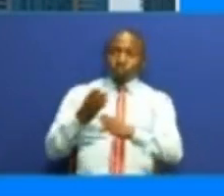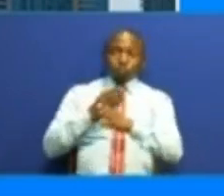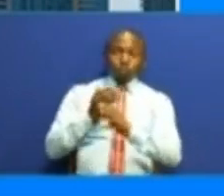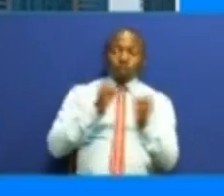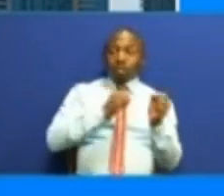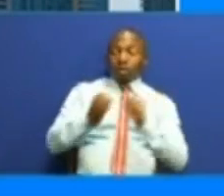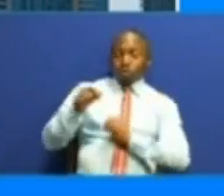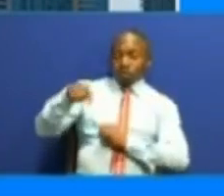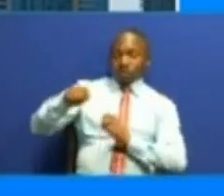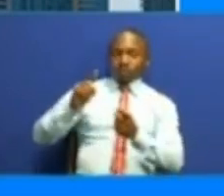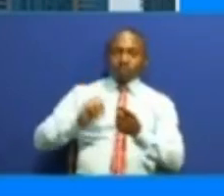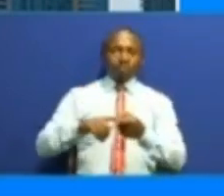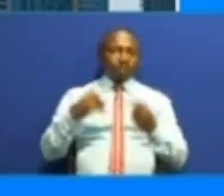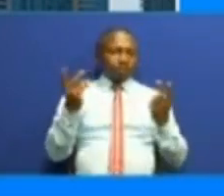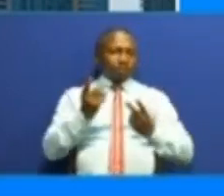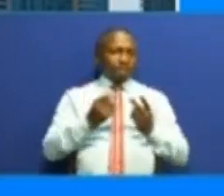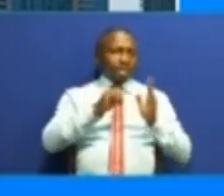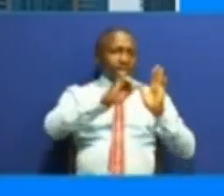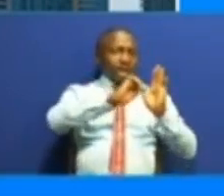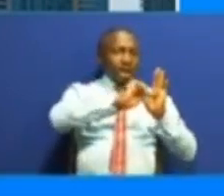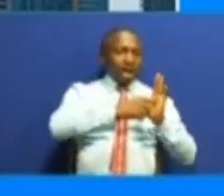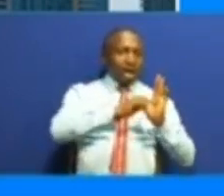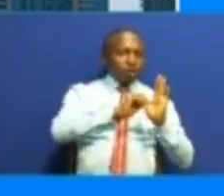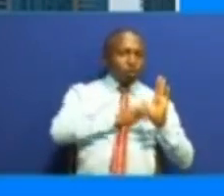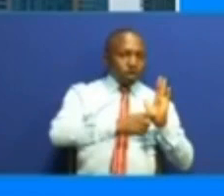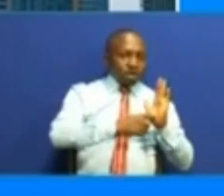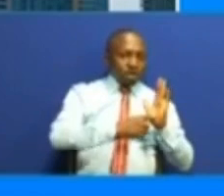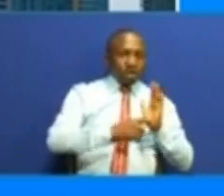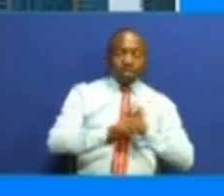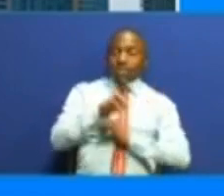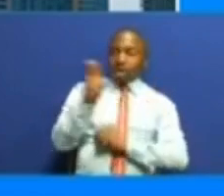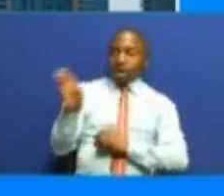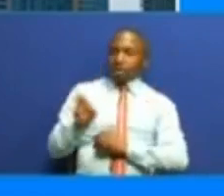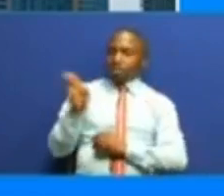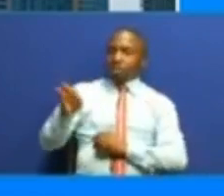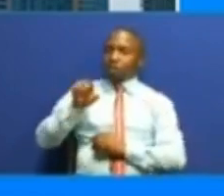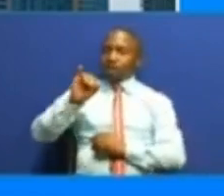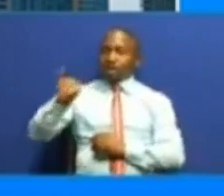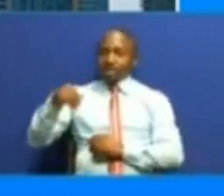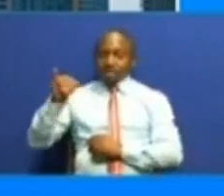hicho. Kwa mujibu wa kanuni hizi za halmashauri ya jiji,